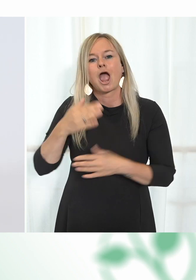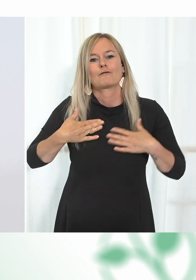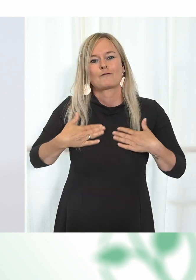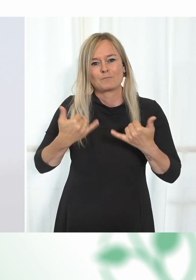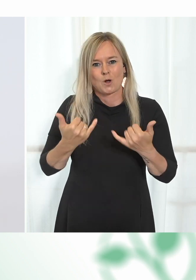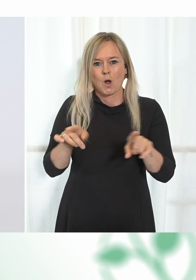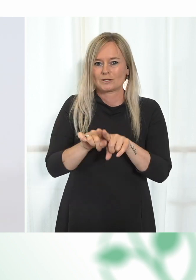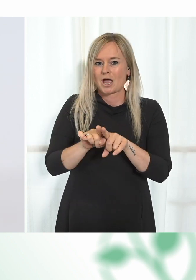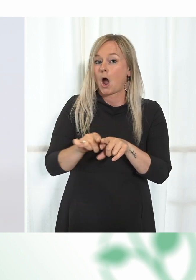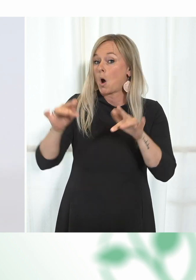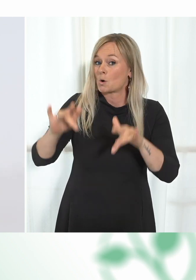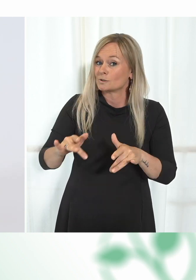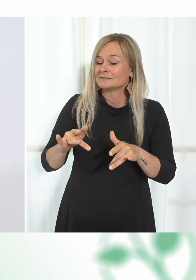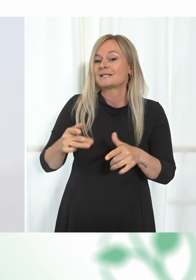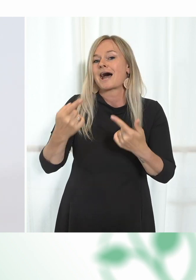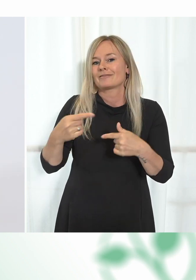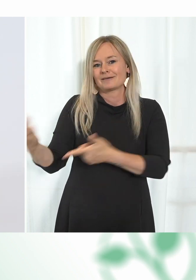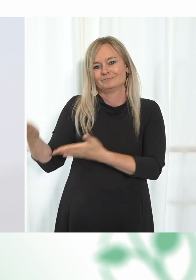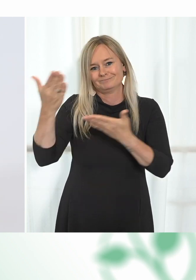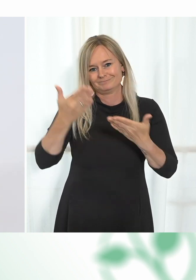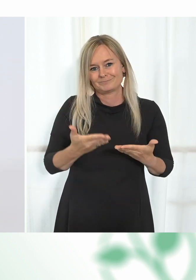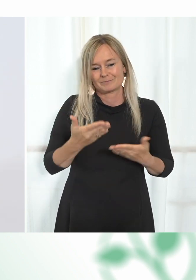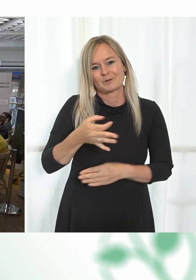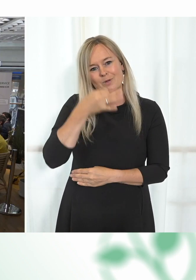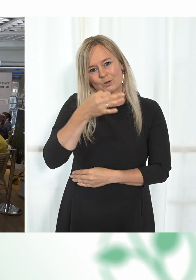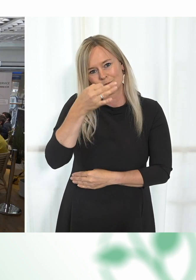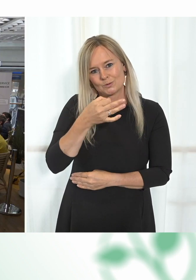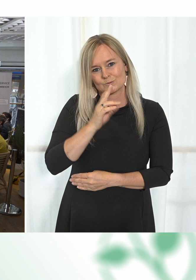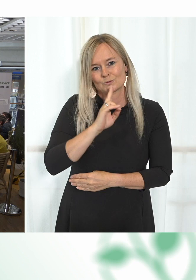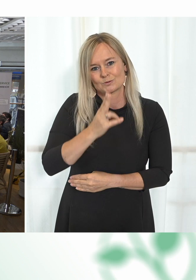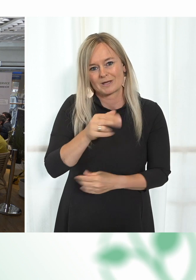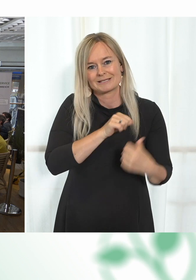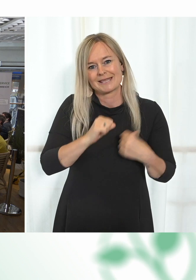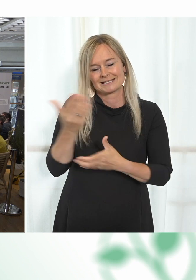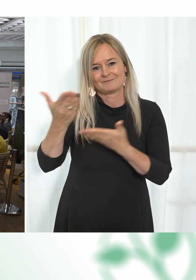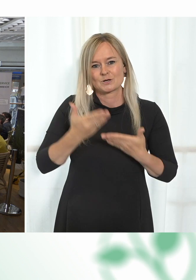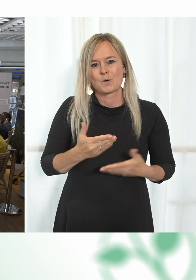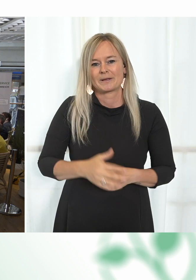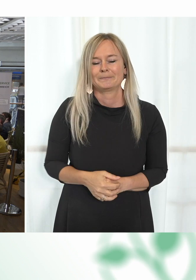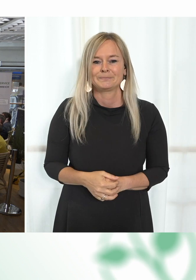ist und ich darf ihn jetzt zu mir nach vorne bitten und um seine Begrüßungsworte bitten. Herzlich willkommen, Martin Essel.